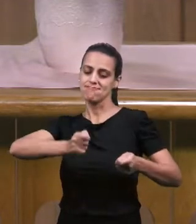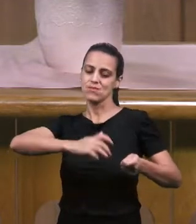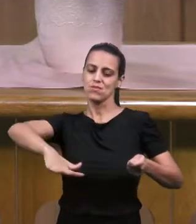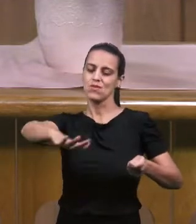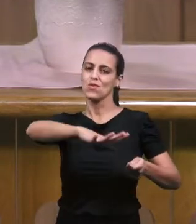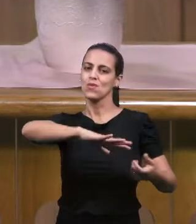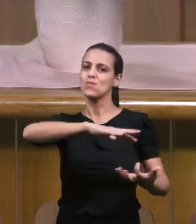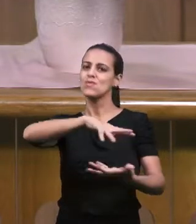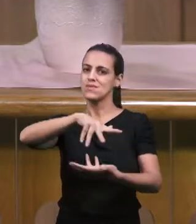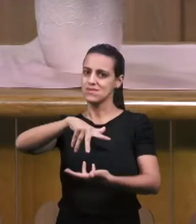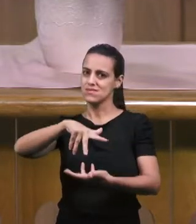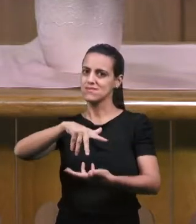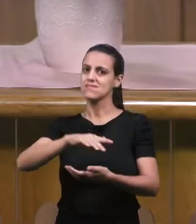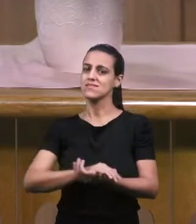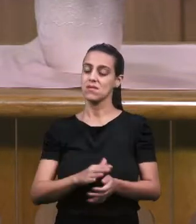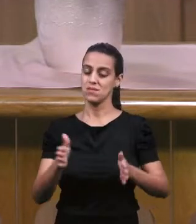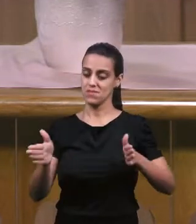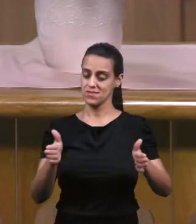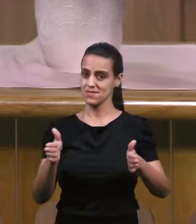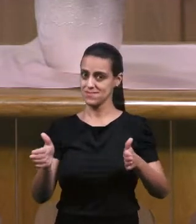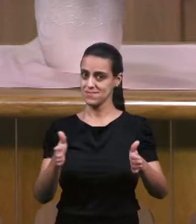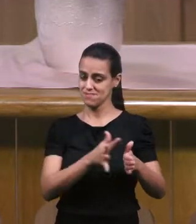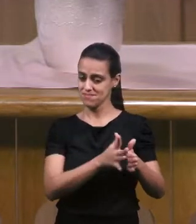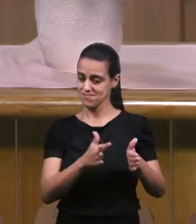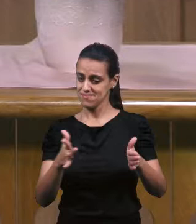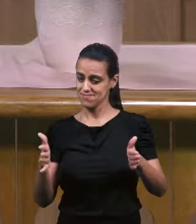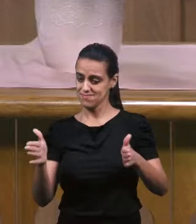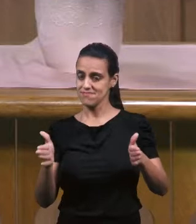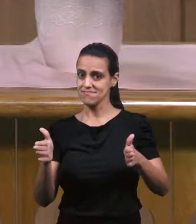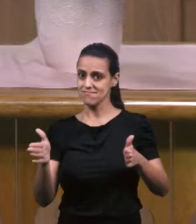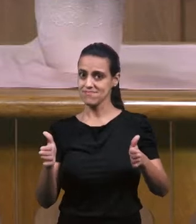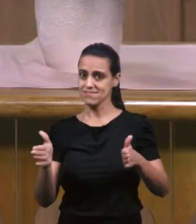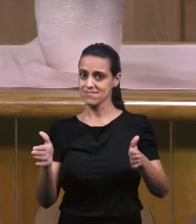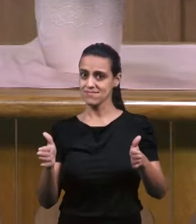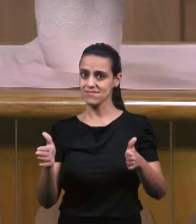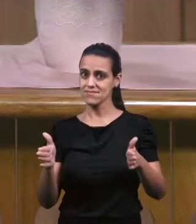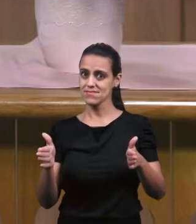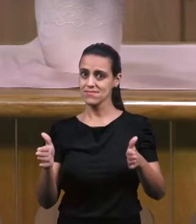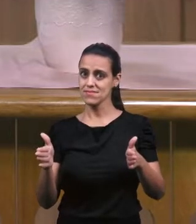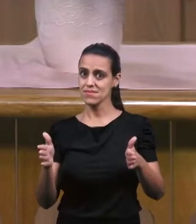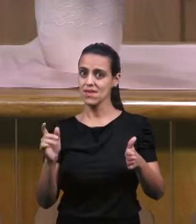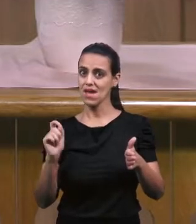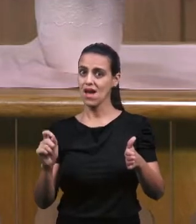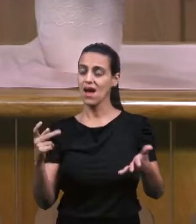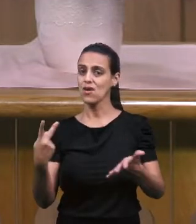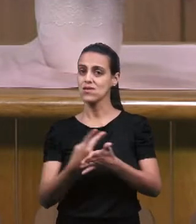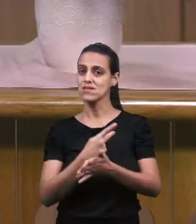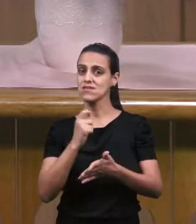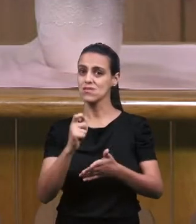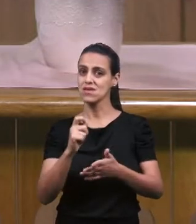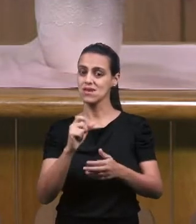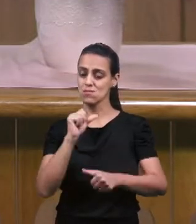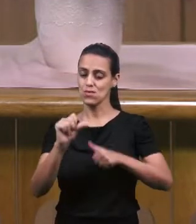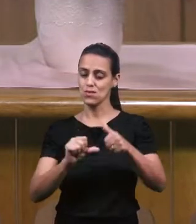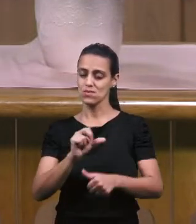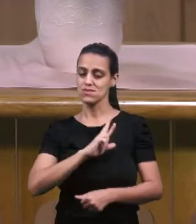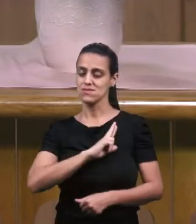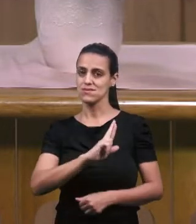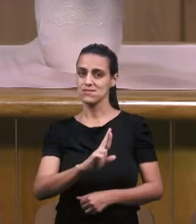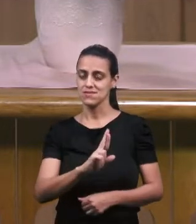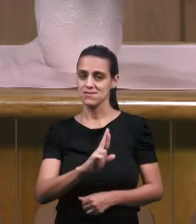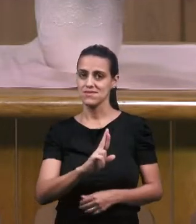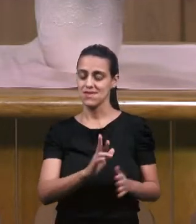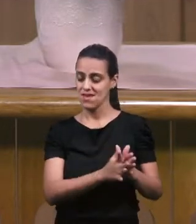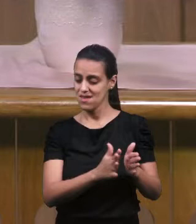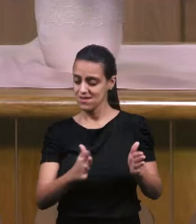appelée médiévale, qui a changé vite avec la réforme religieuse, a